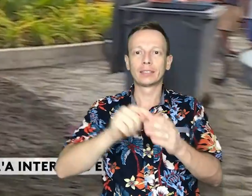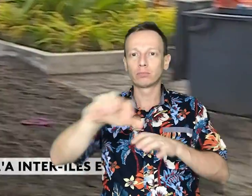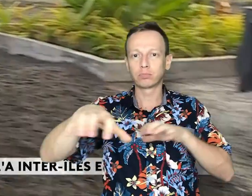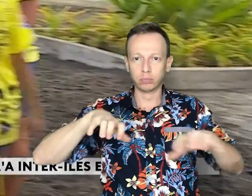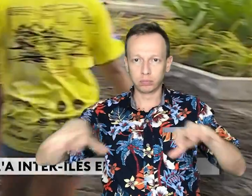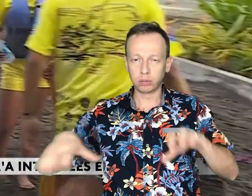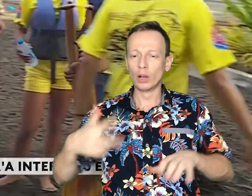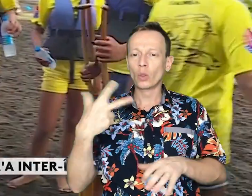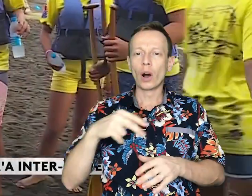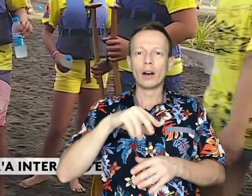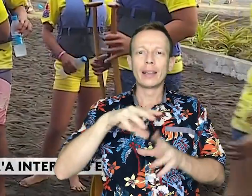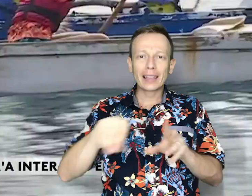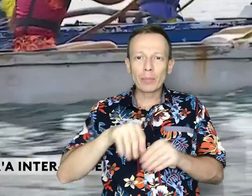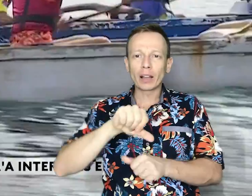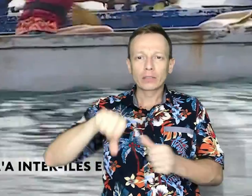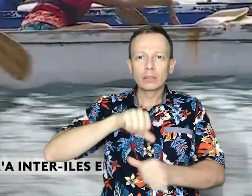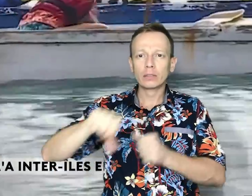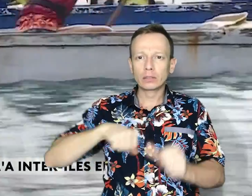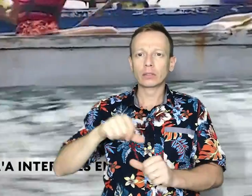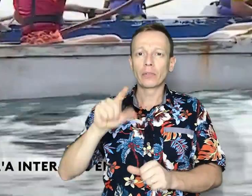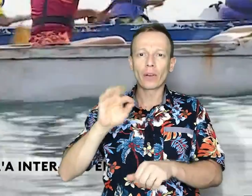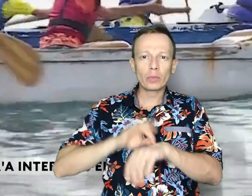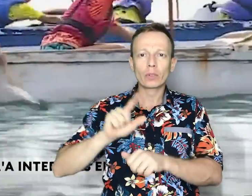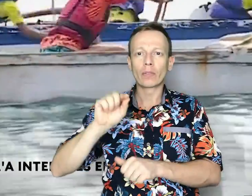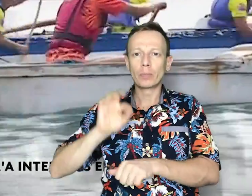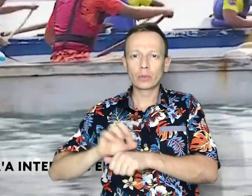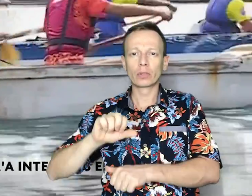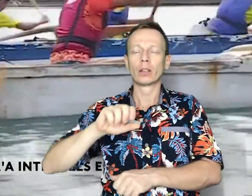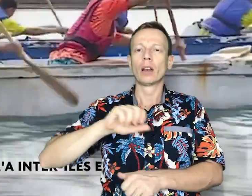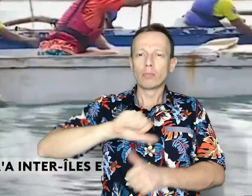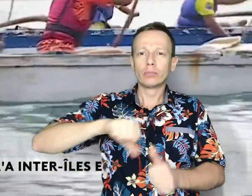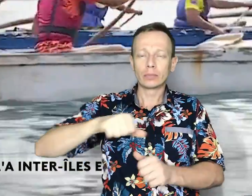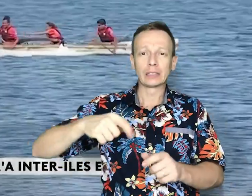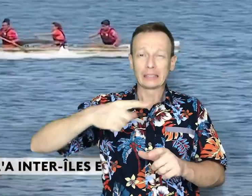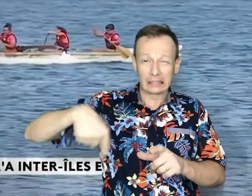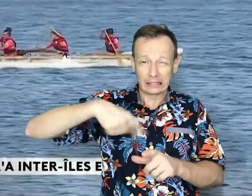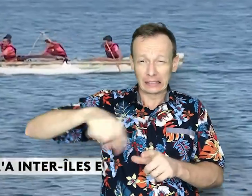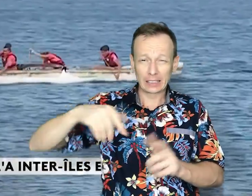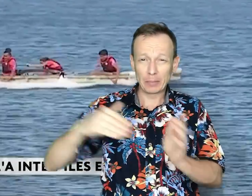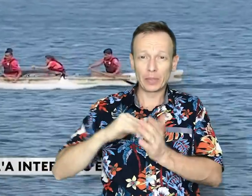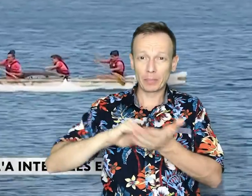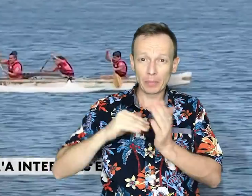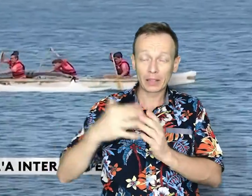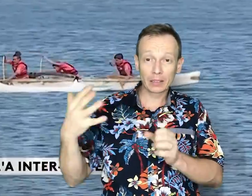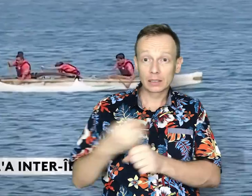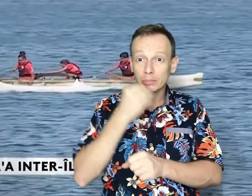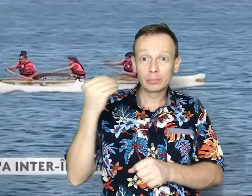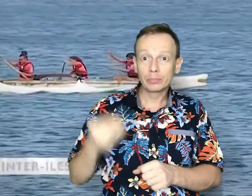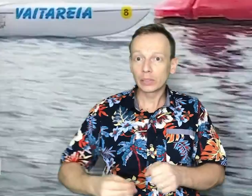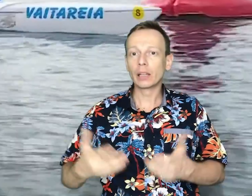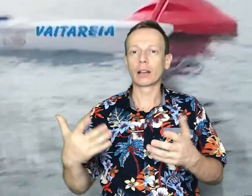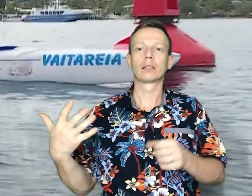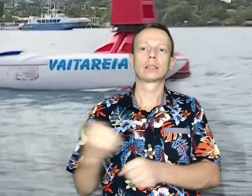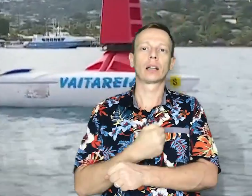pour 1 heure. La pirogue qui fera plus de tours sur la distance de 1000 mètres en 1 heure remporte donc la course. On écoute